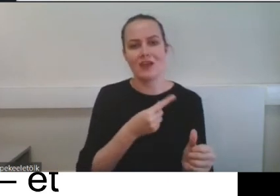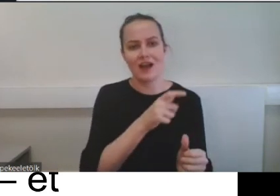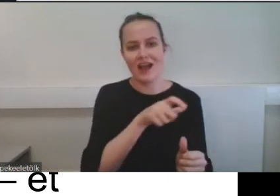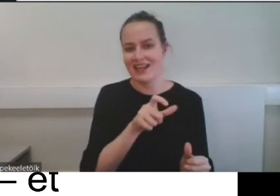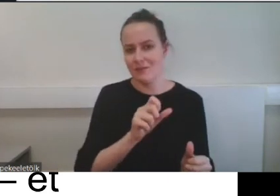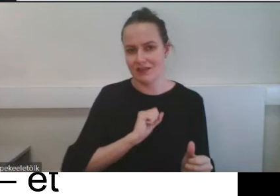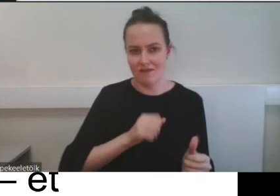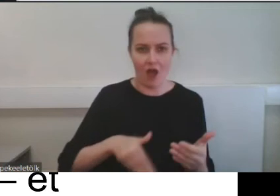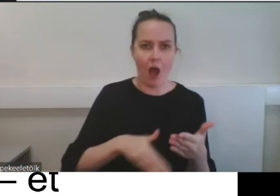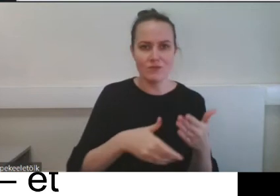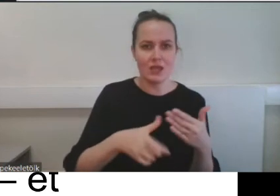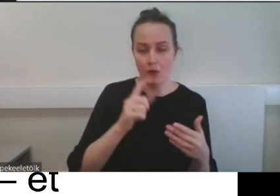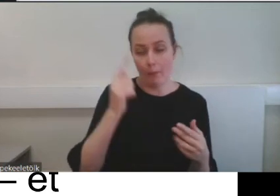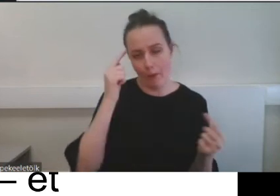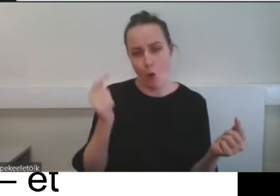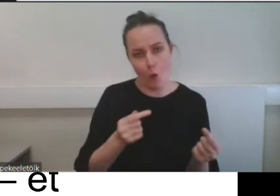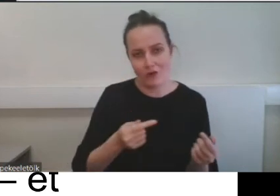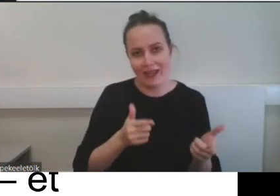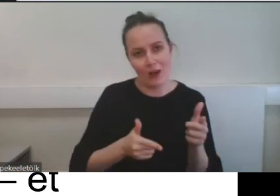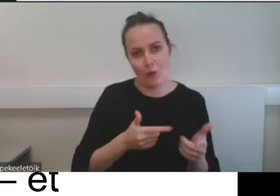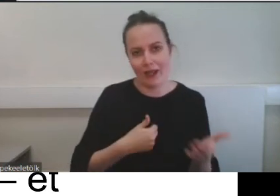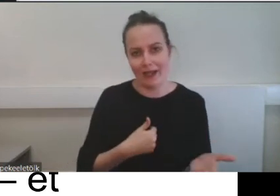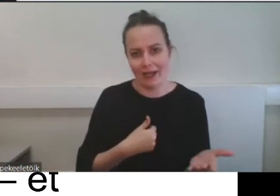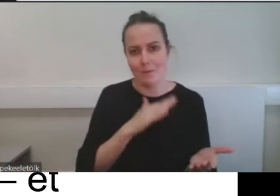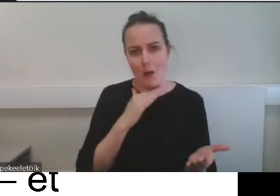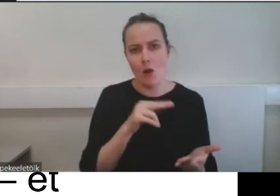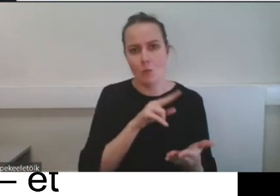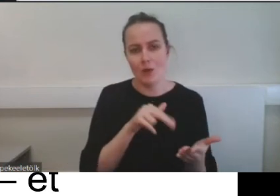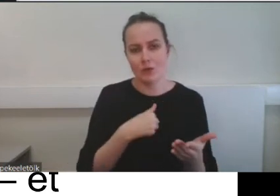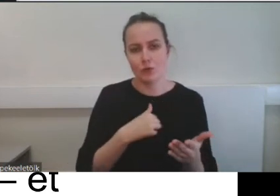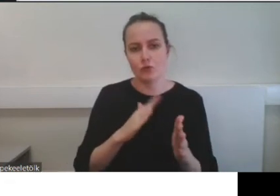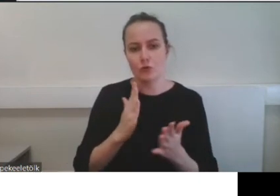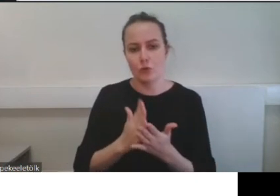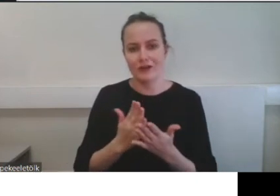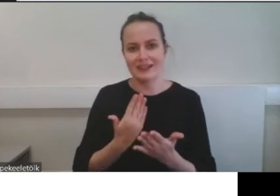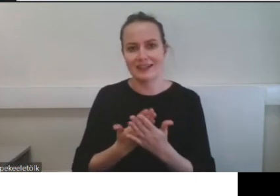nagu esmalt iseseisva toimetuleku riskirühmade väljaselgitamise aluseks.